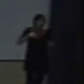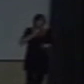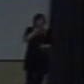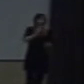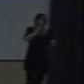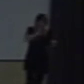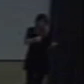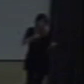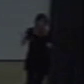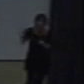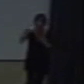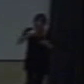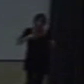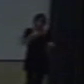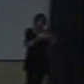No? I